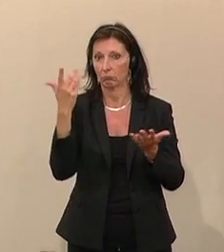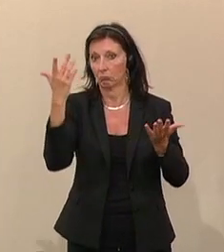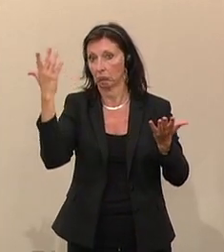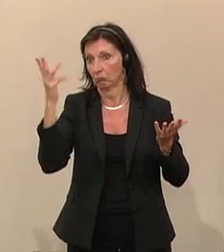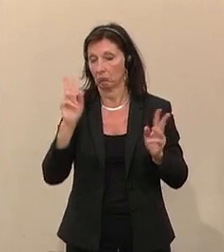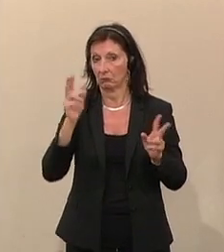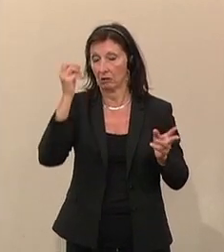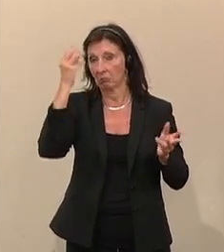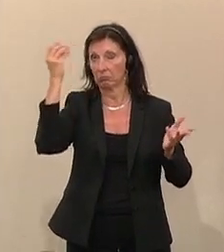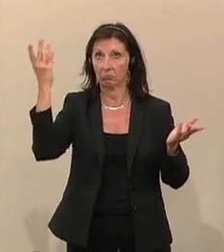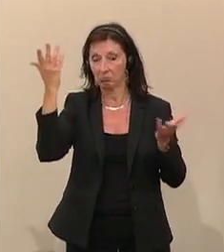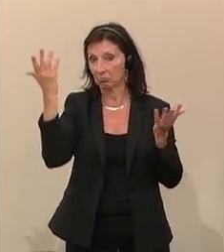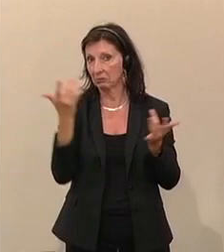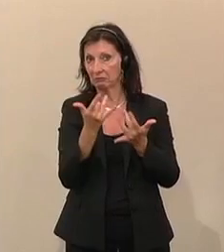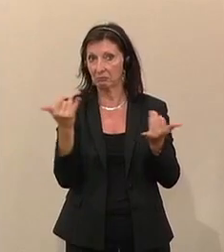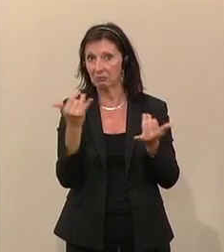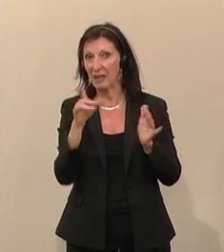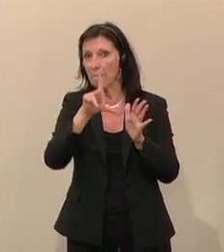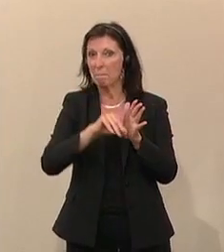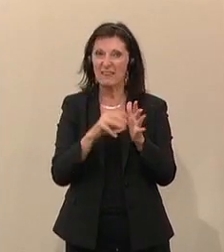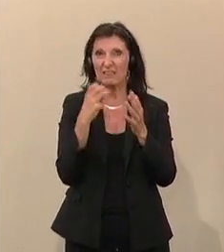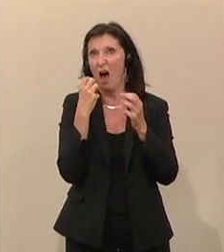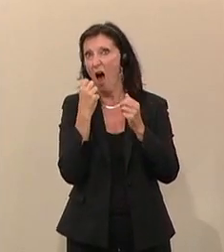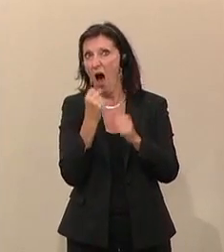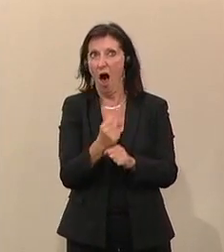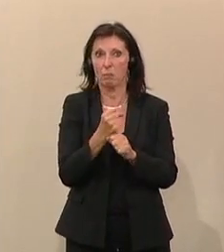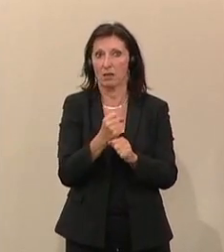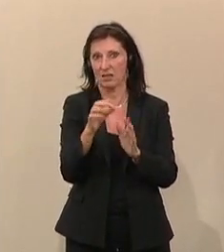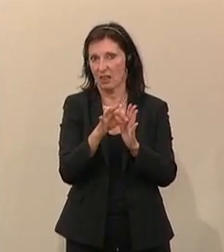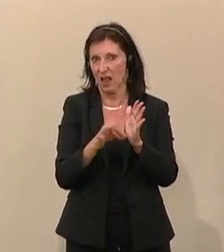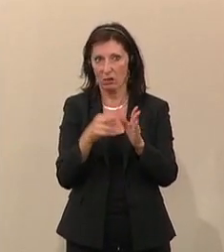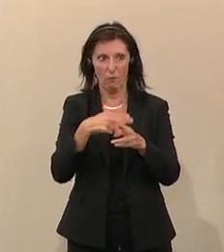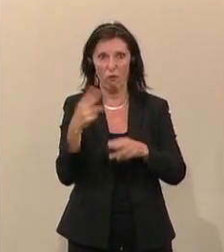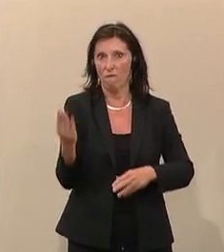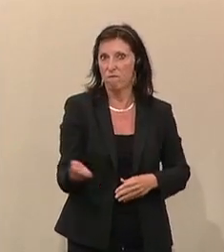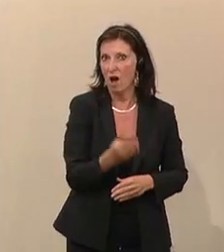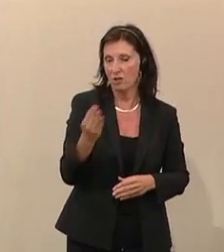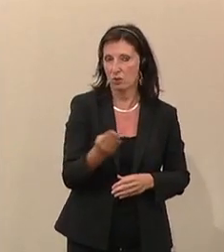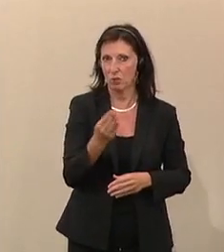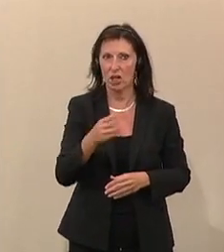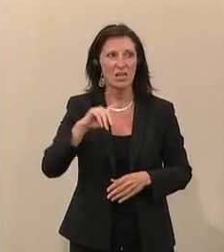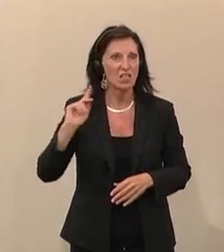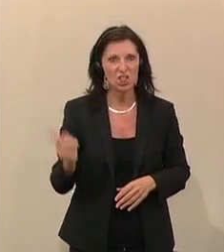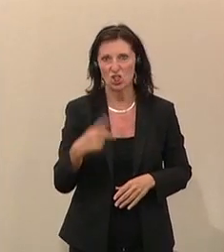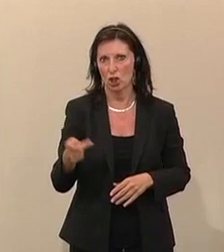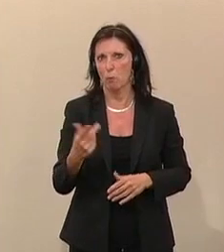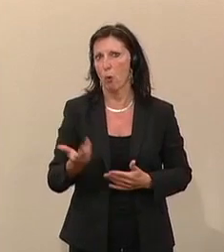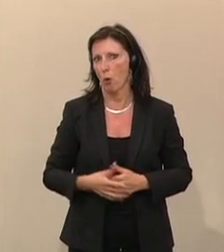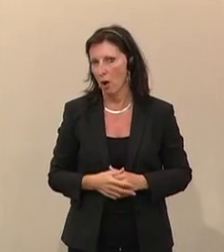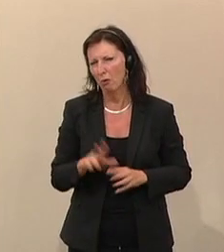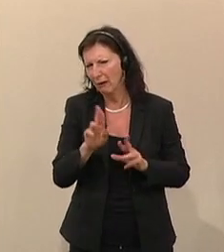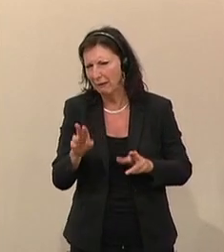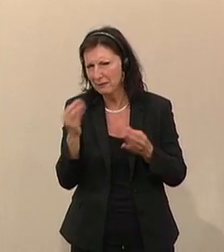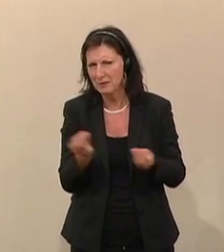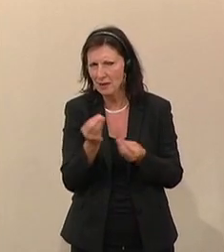versehen vielleicht so wie es mir ein mindesthaltbarkeitsdatum für waschmaschinen und geschirrspüler und ähnliches seien auch